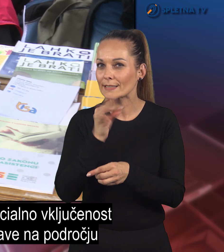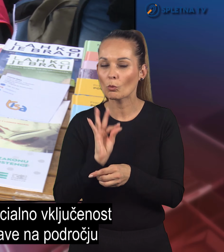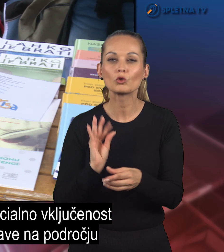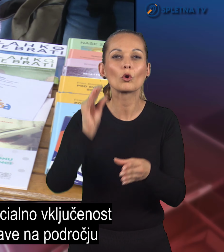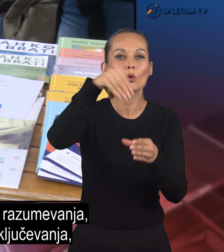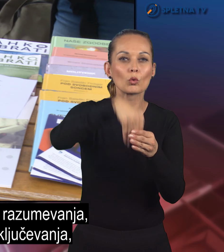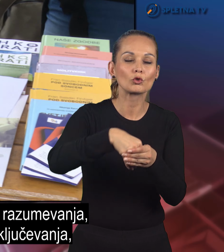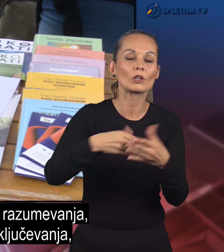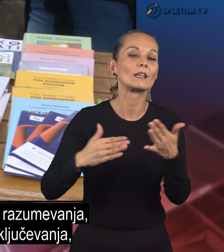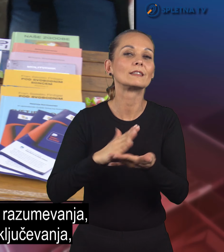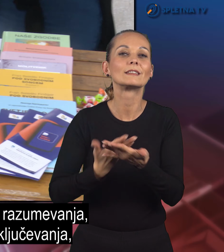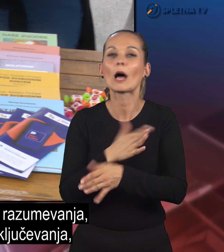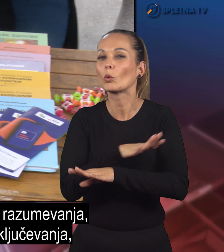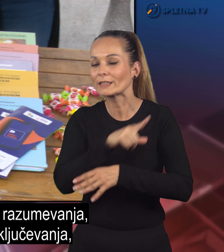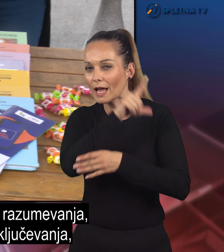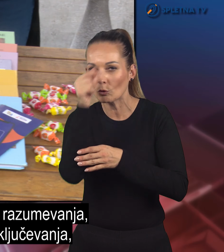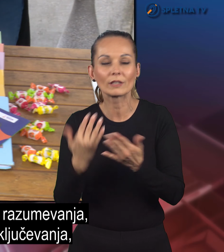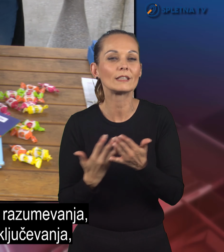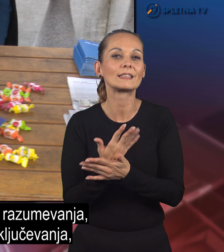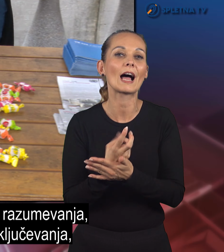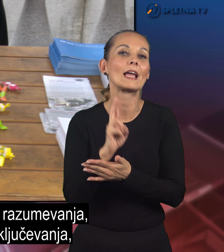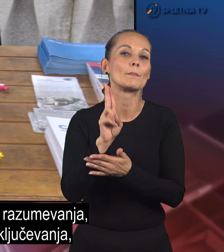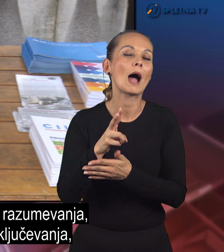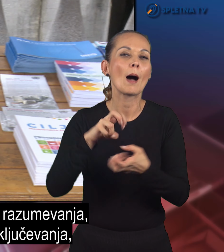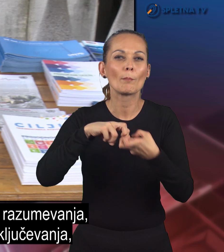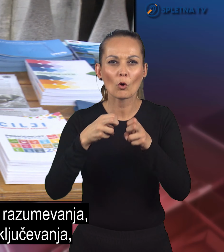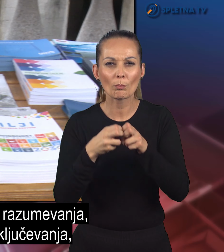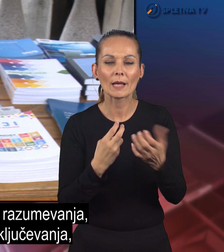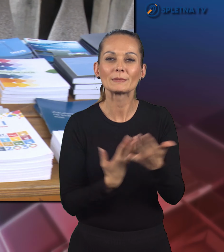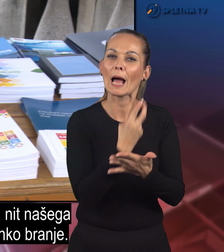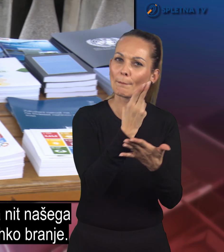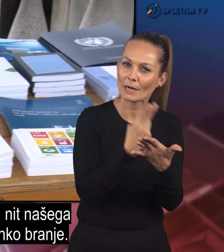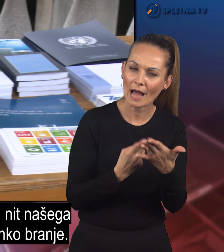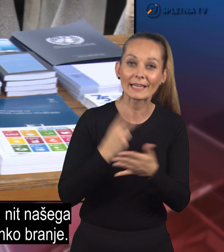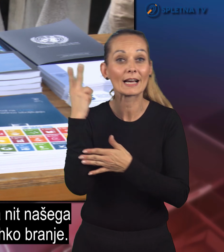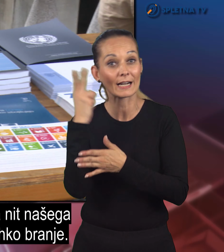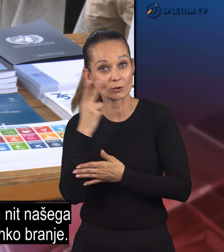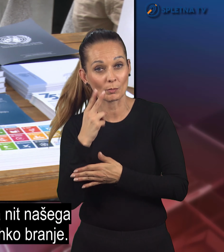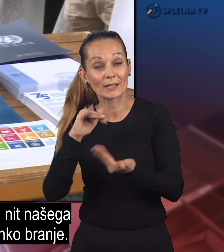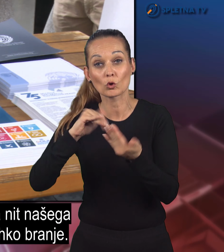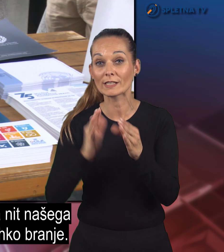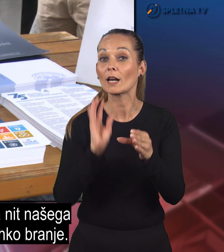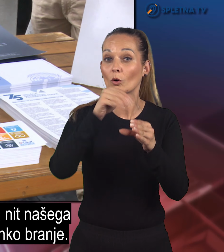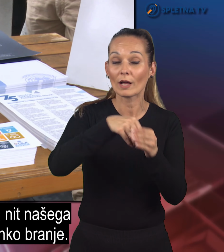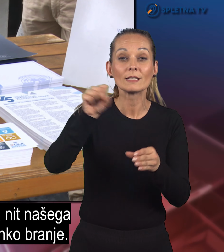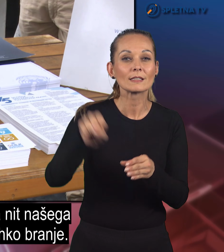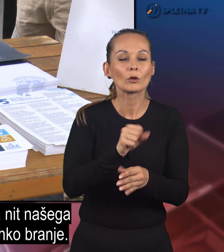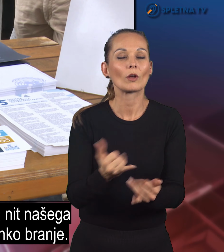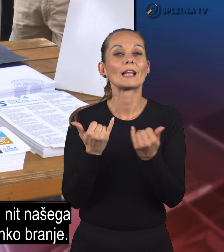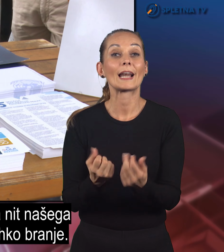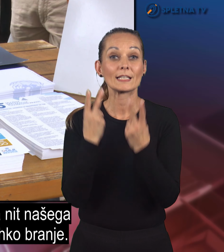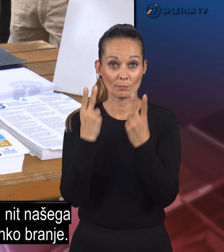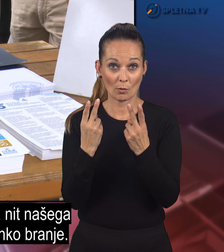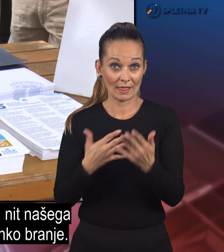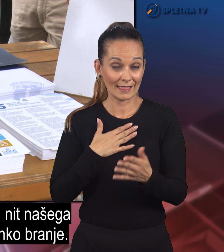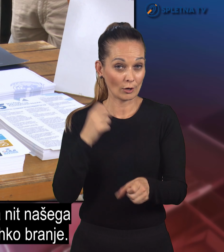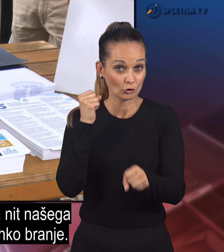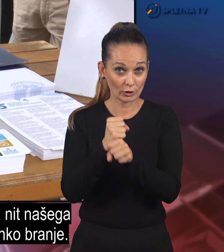na področjih branja, pisanja, razumevanja, socialnega vključevanja. Zato je rdeča nit našega